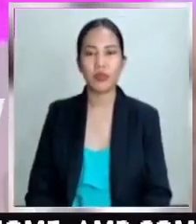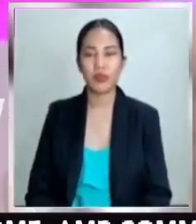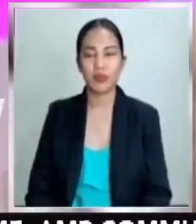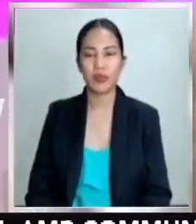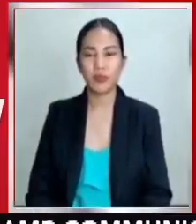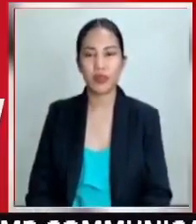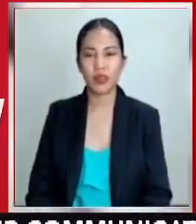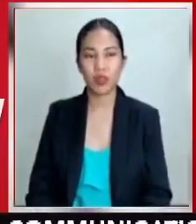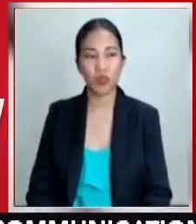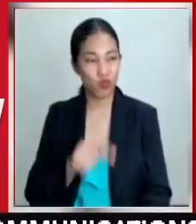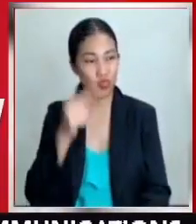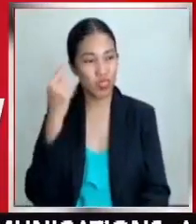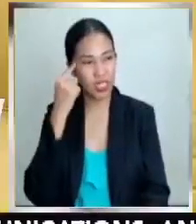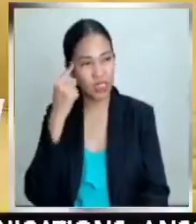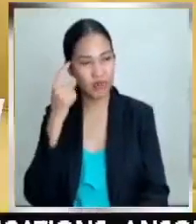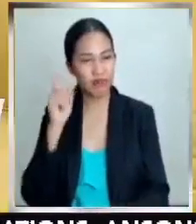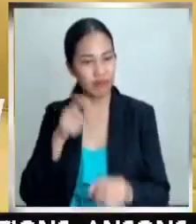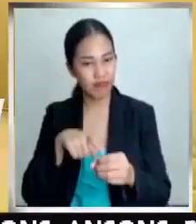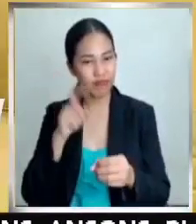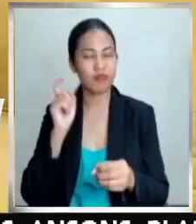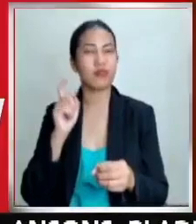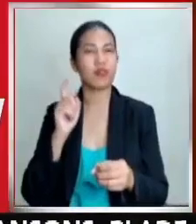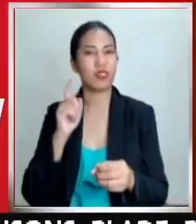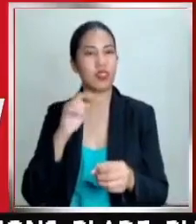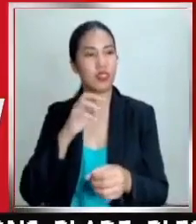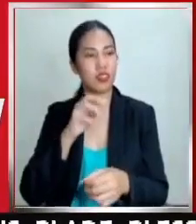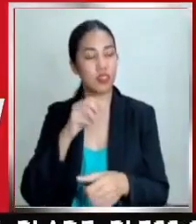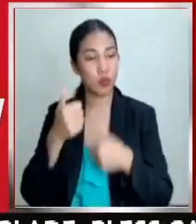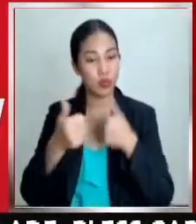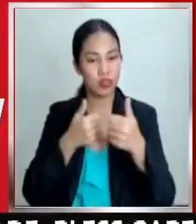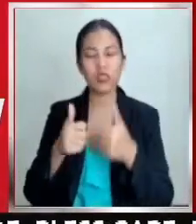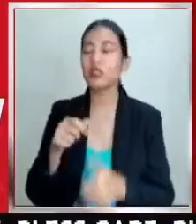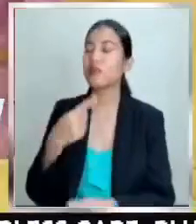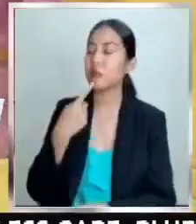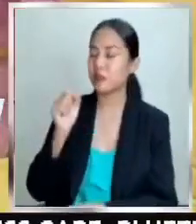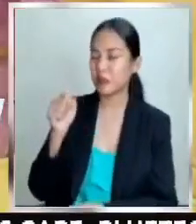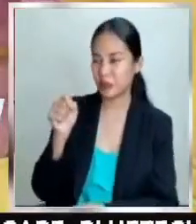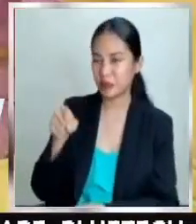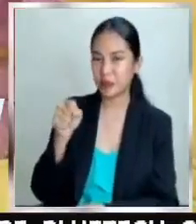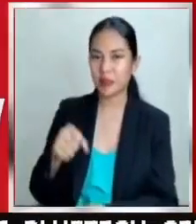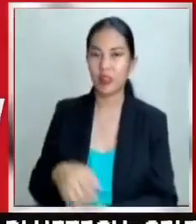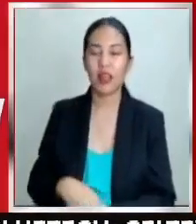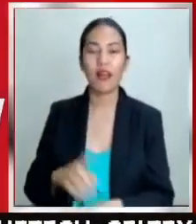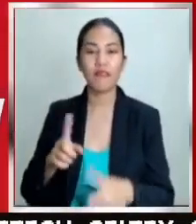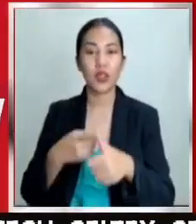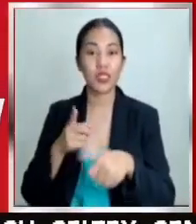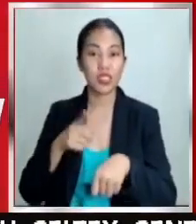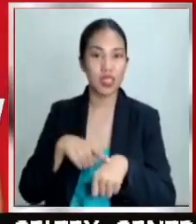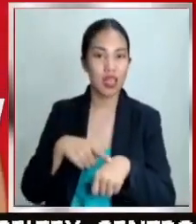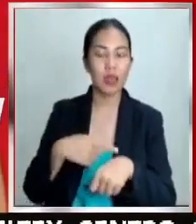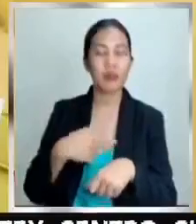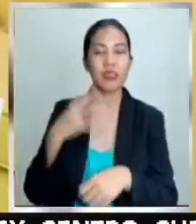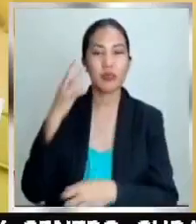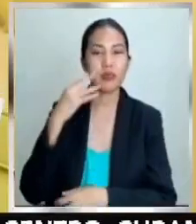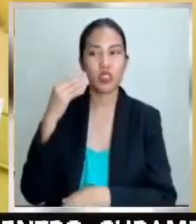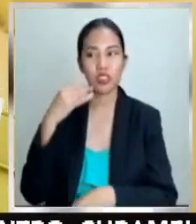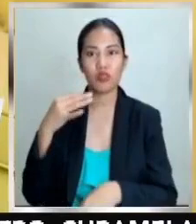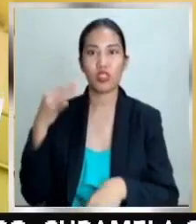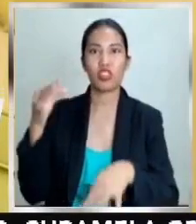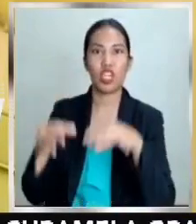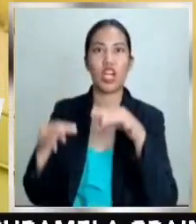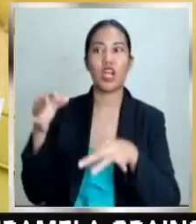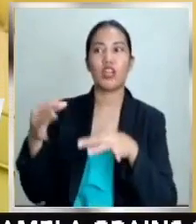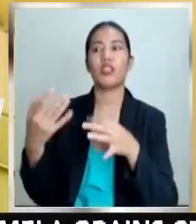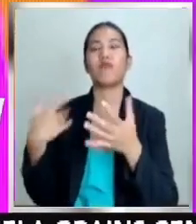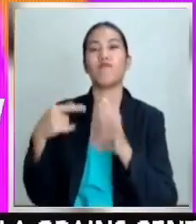Miss Grand International? Opo. First time niya nga raw na nakaranas na matinding pahusga sa mga tao to the point na naapektuhan na ang